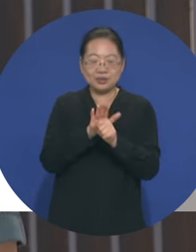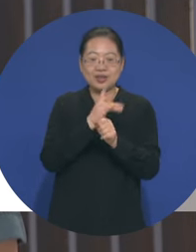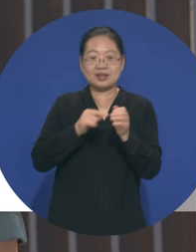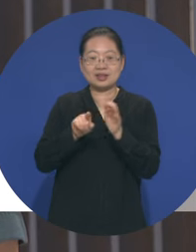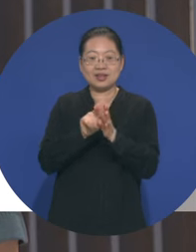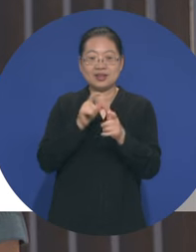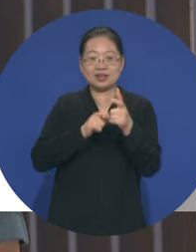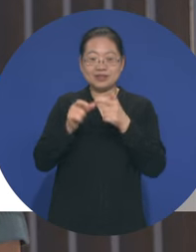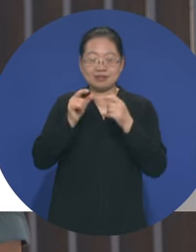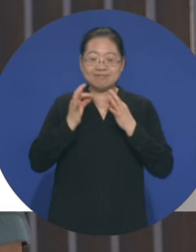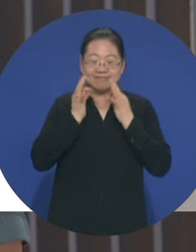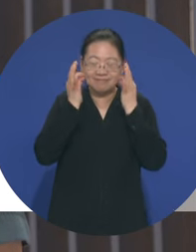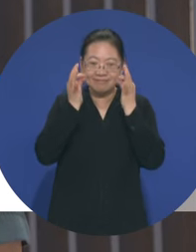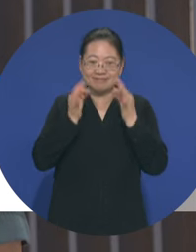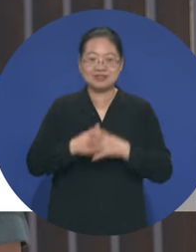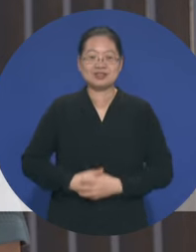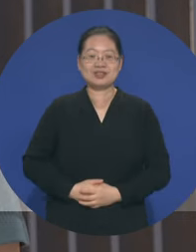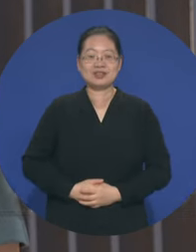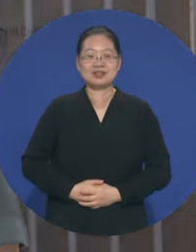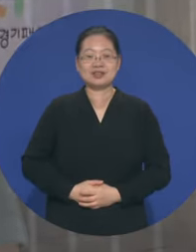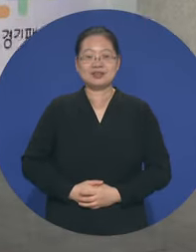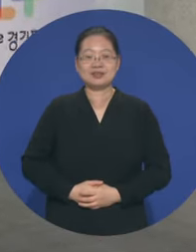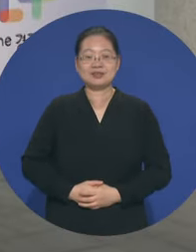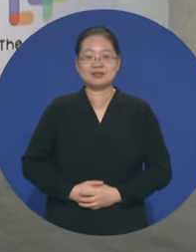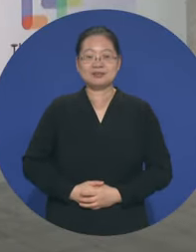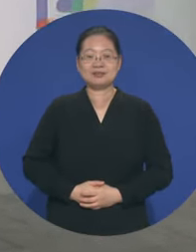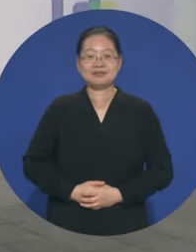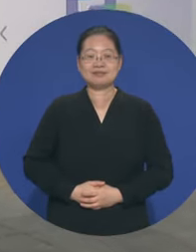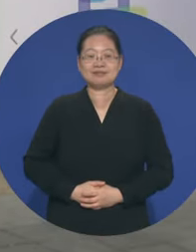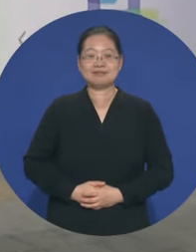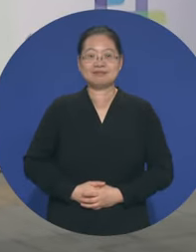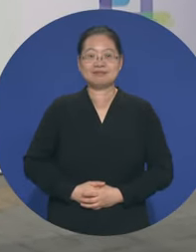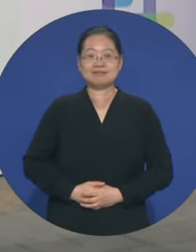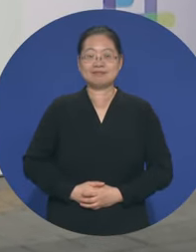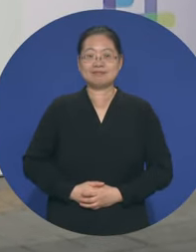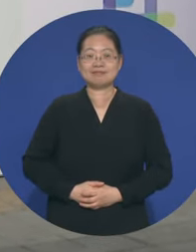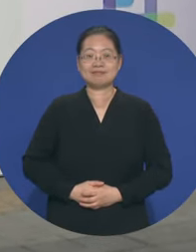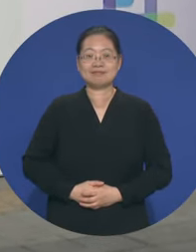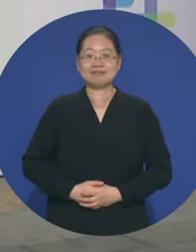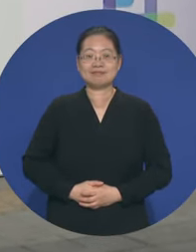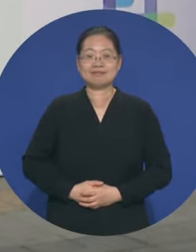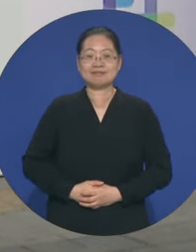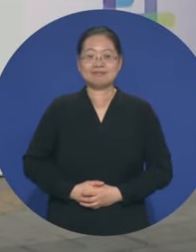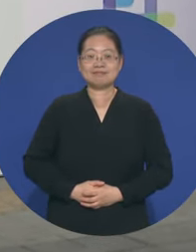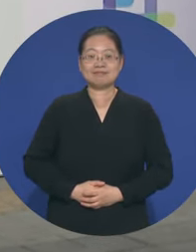될 수 있도록 저희가 더 열심히 노력하겠습니다. GTV 뉴스 이슬비입니다.